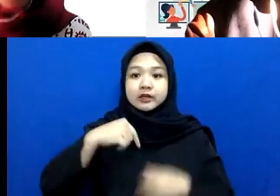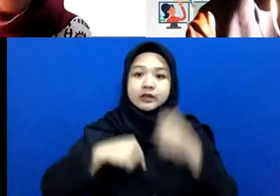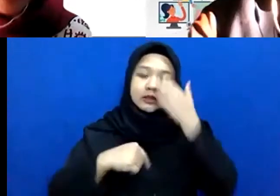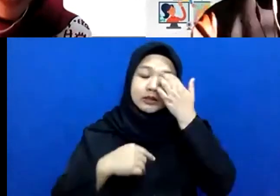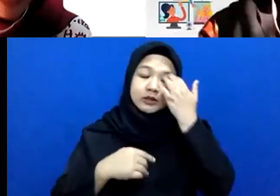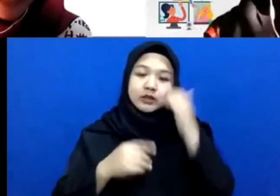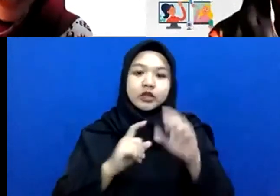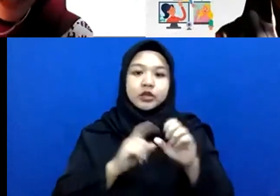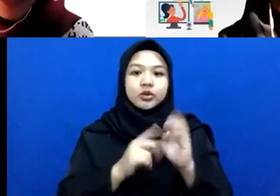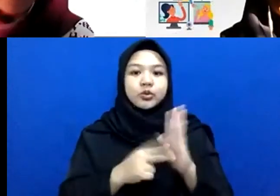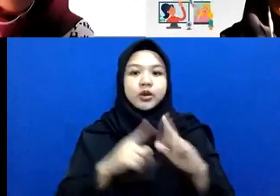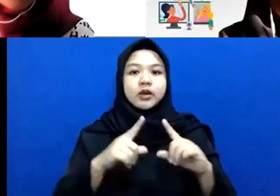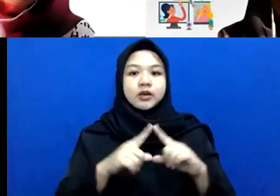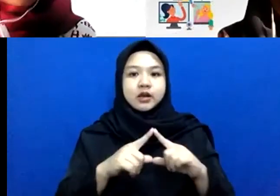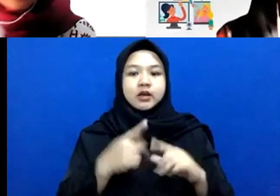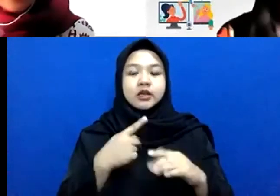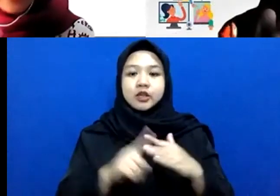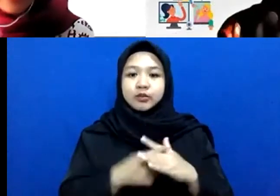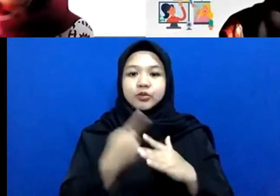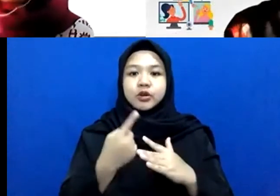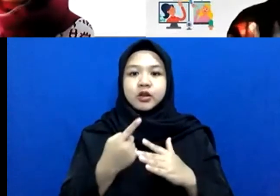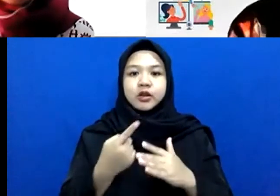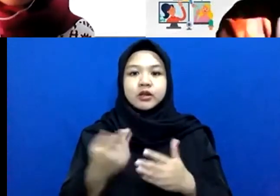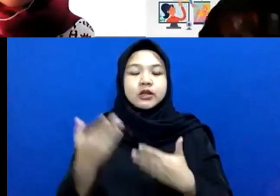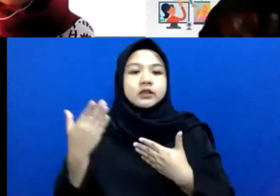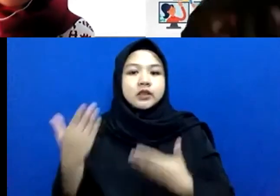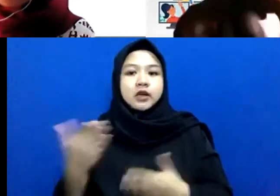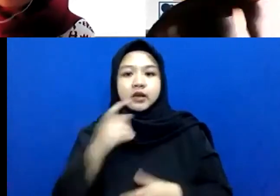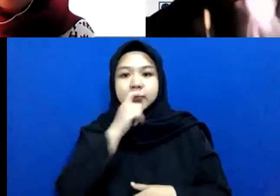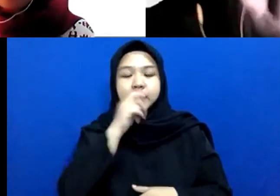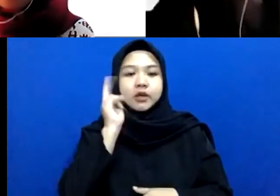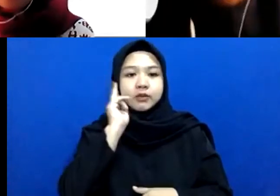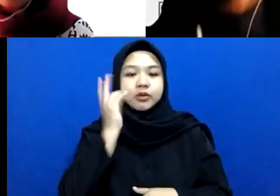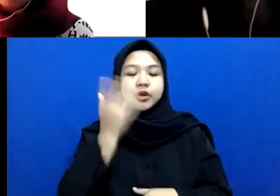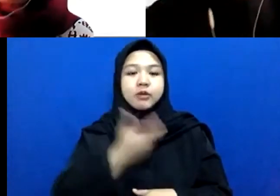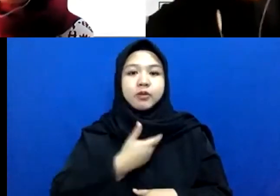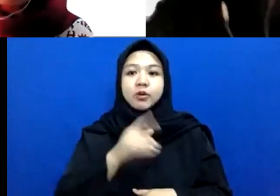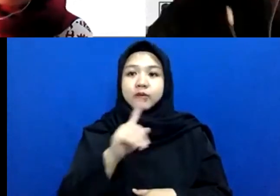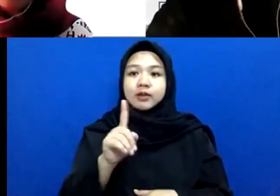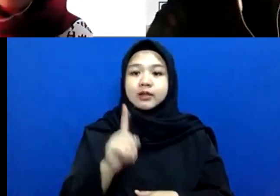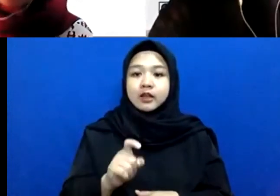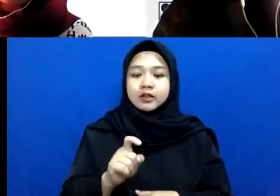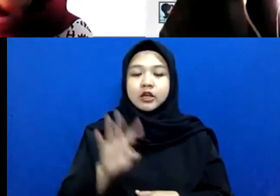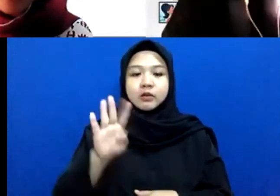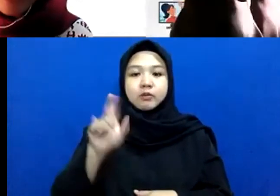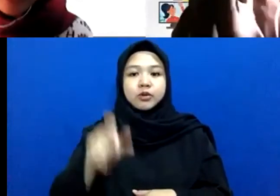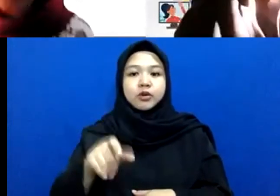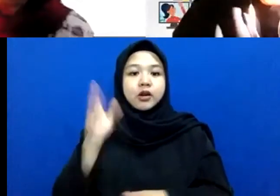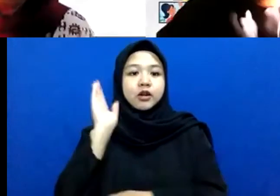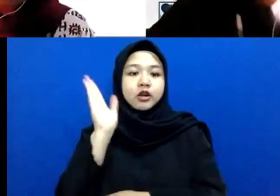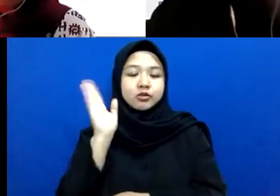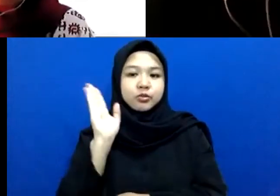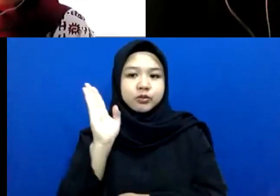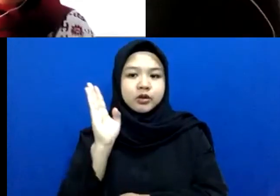sesi Q&A akan segera kita mulai. Dipersilakan bagi Bapak Ibu yang ingin mengajukan pertanyaannya kepada 4 narasumber kita ini